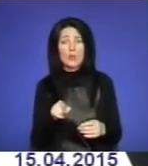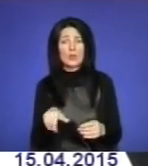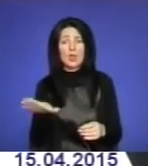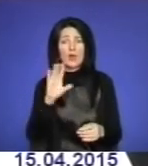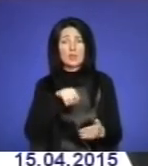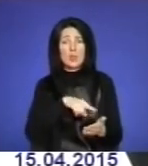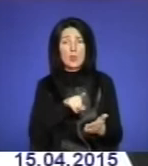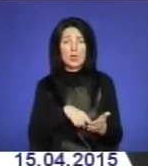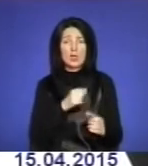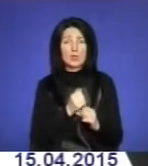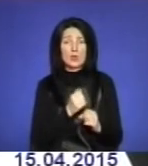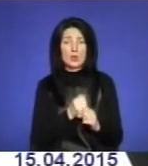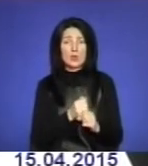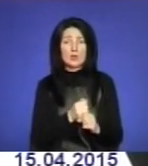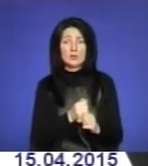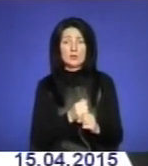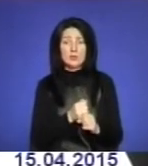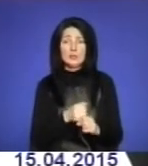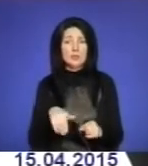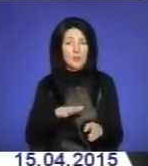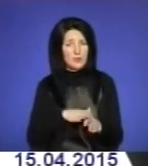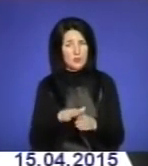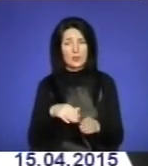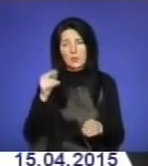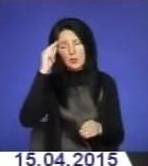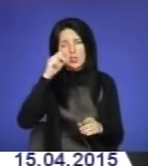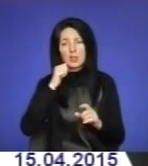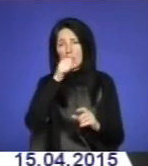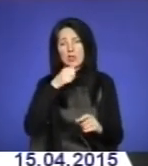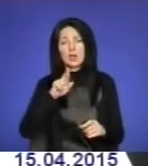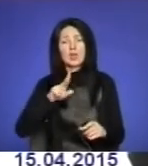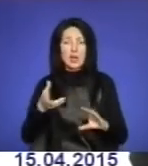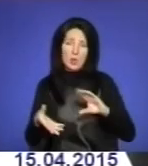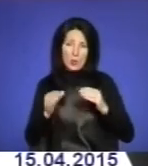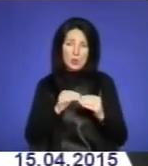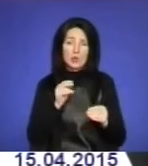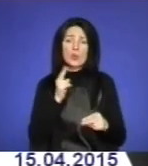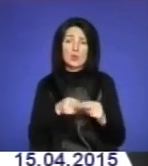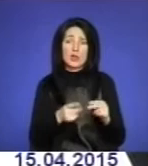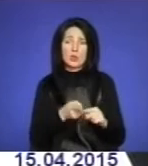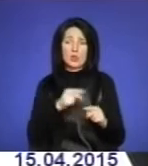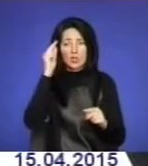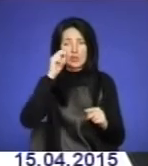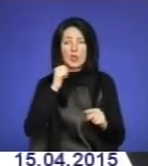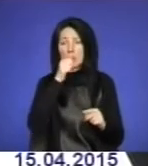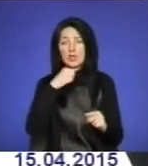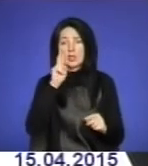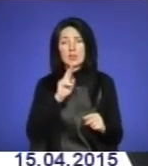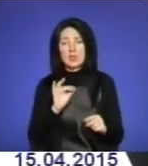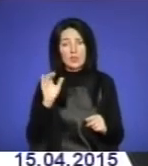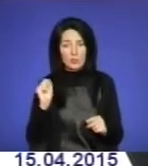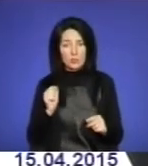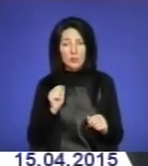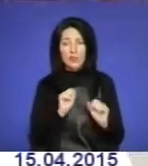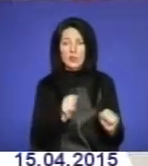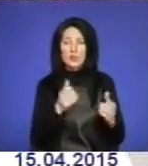питання відпрацьовуються круглий навчальний рік, і потім, як підсумок, вже ми завершуємо цей навчальний рік з цивільного захисту таким самим днем